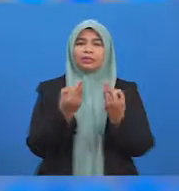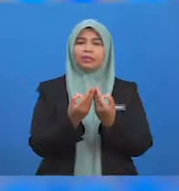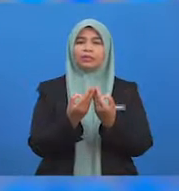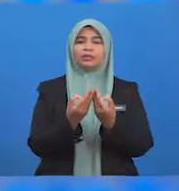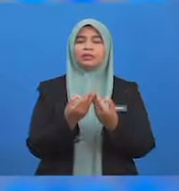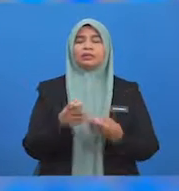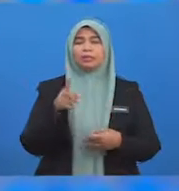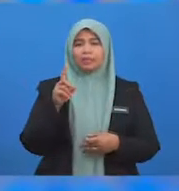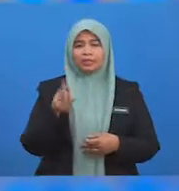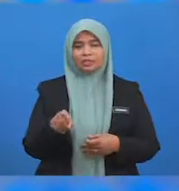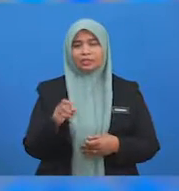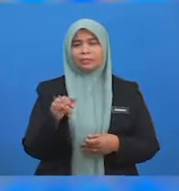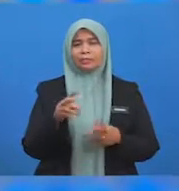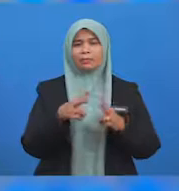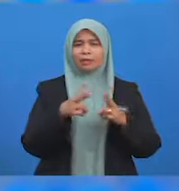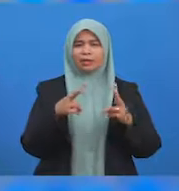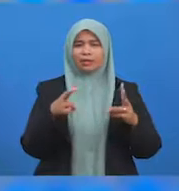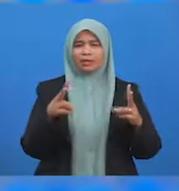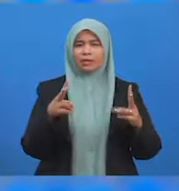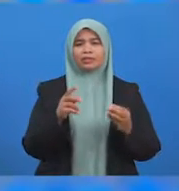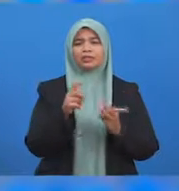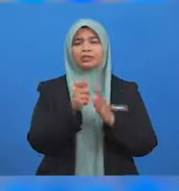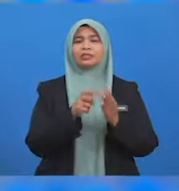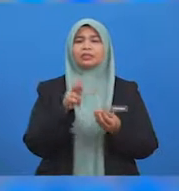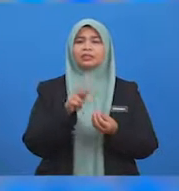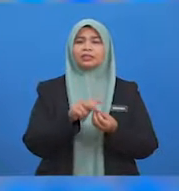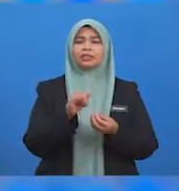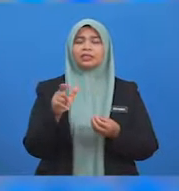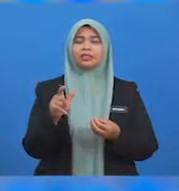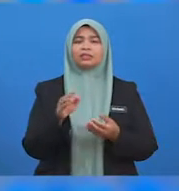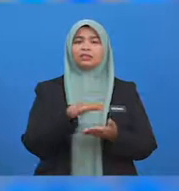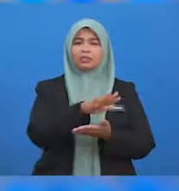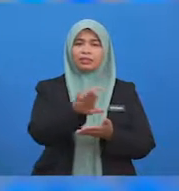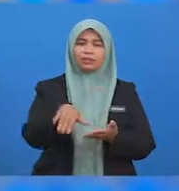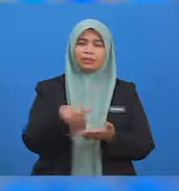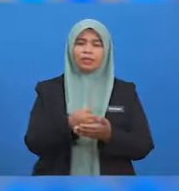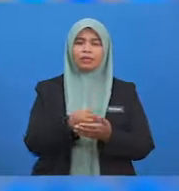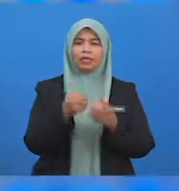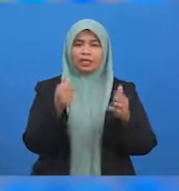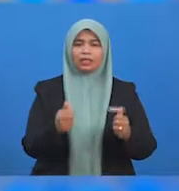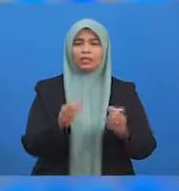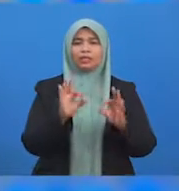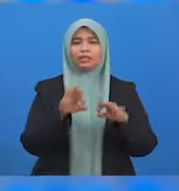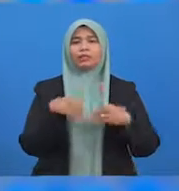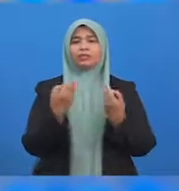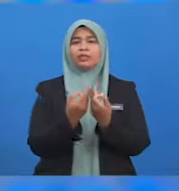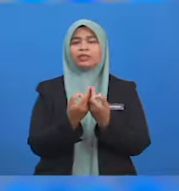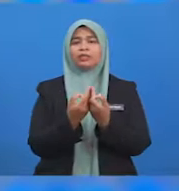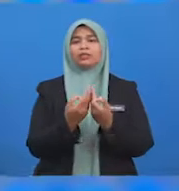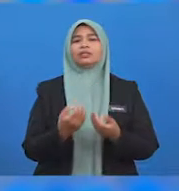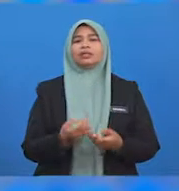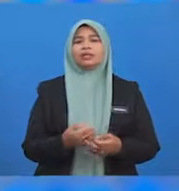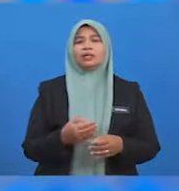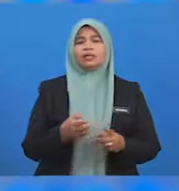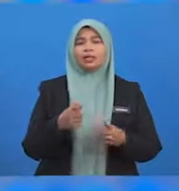Pastinya yang paling terkesan seisi keluarganya. Apatah lagi jika yang terbunuh itu ialah